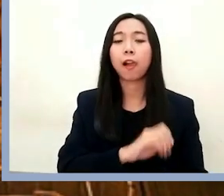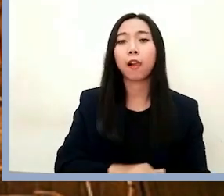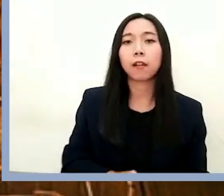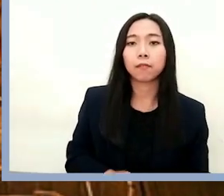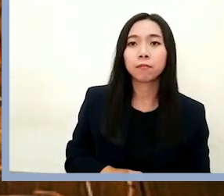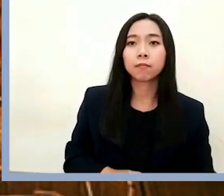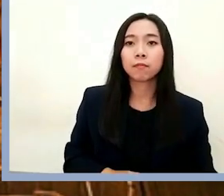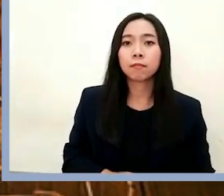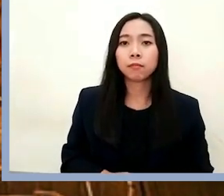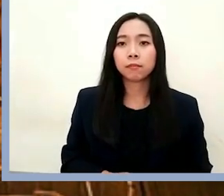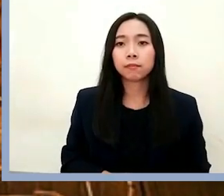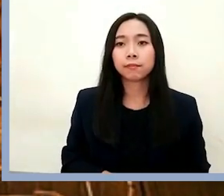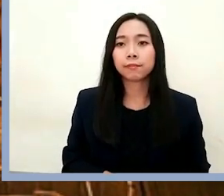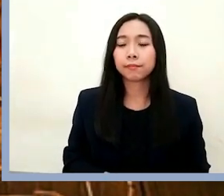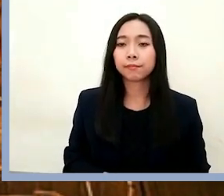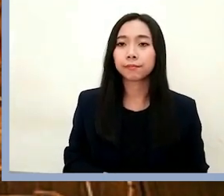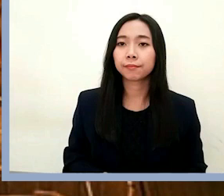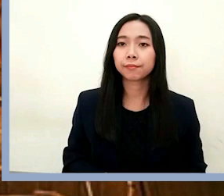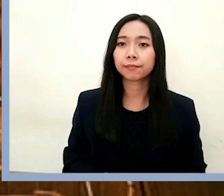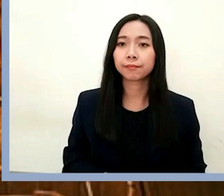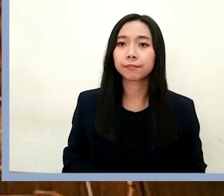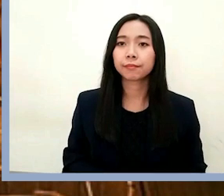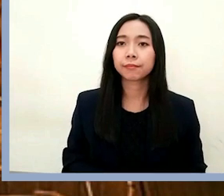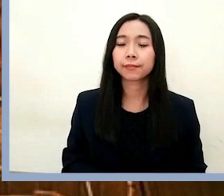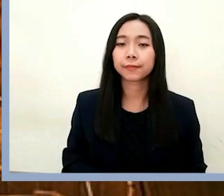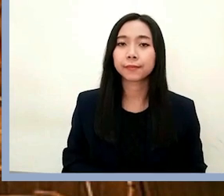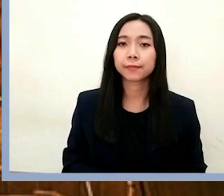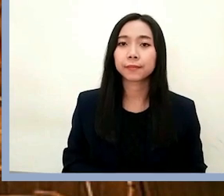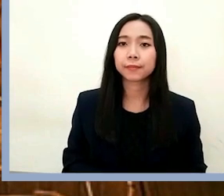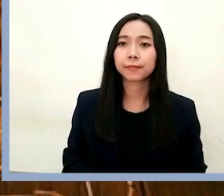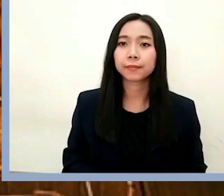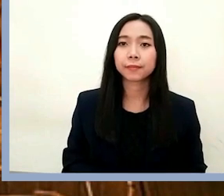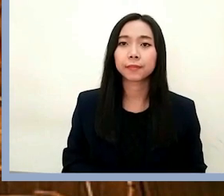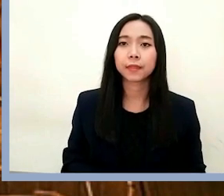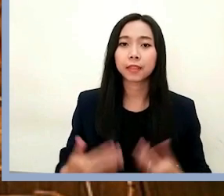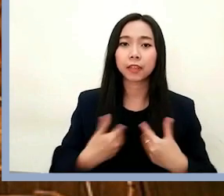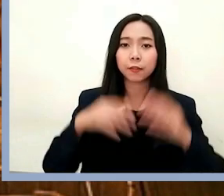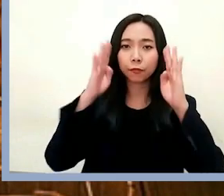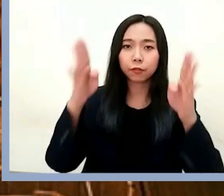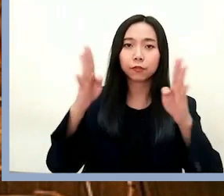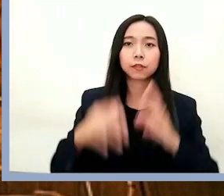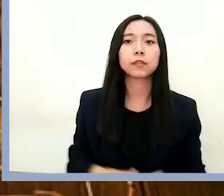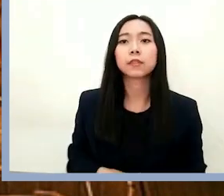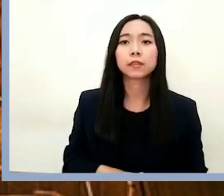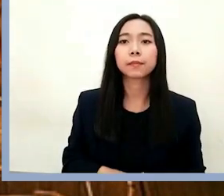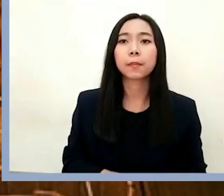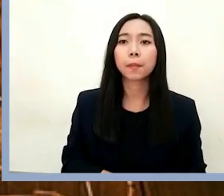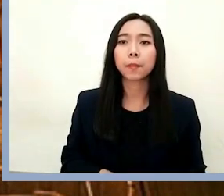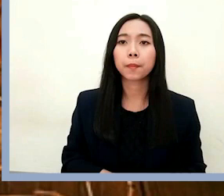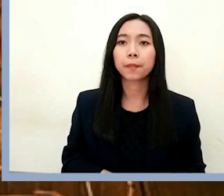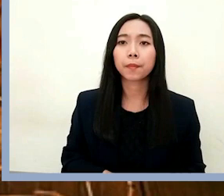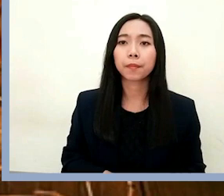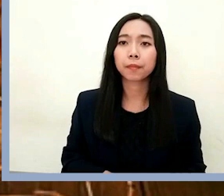atau Medan begitu ya maka lebih menekankan kepada aspek kemandirian